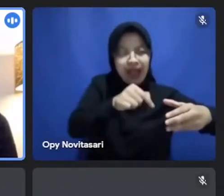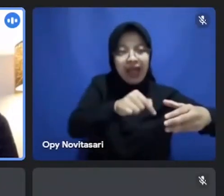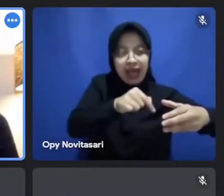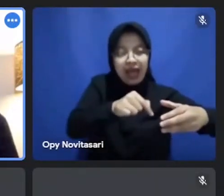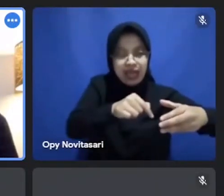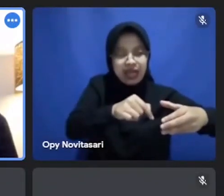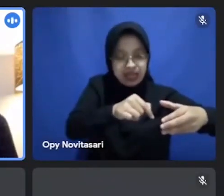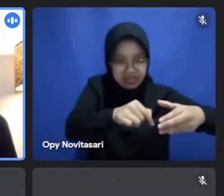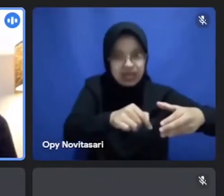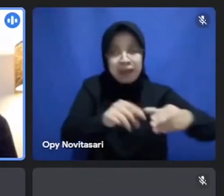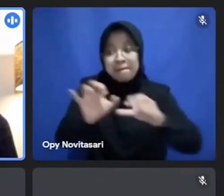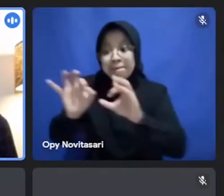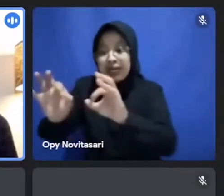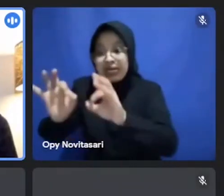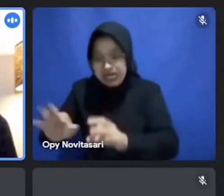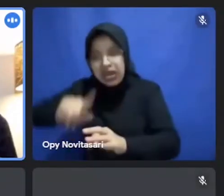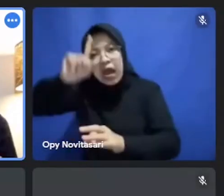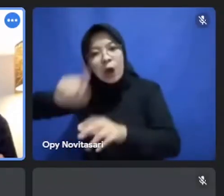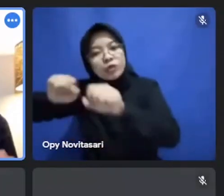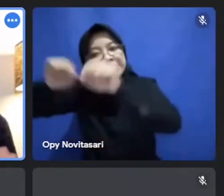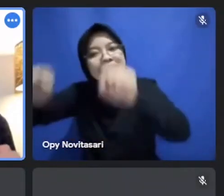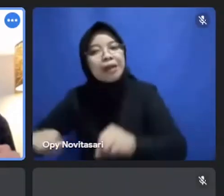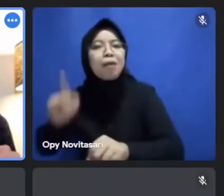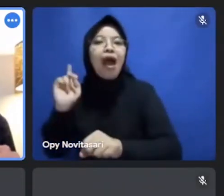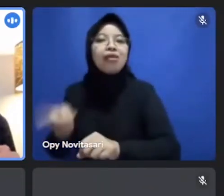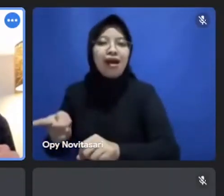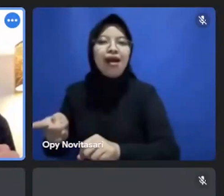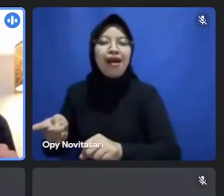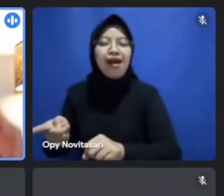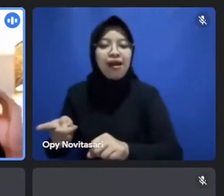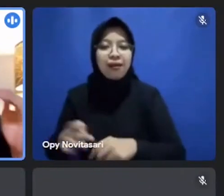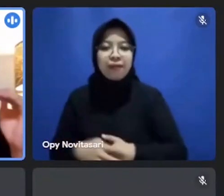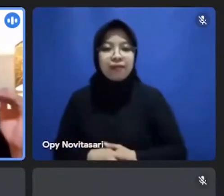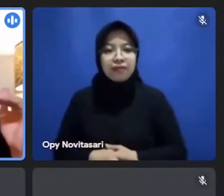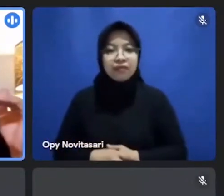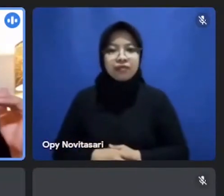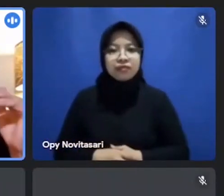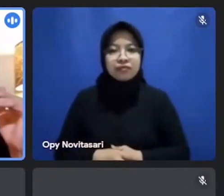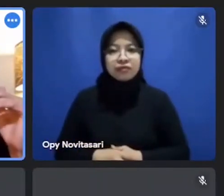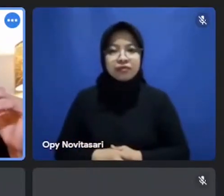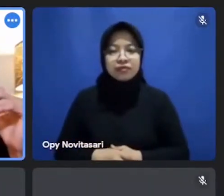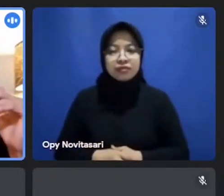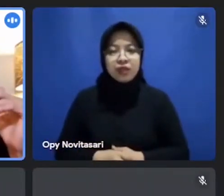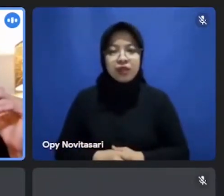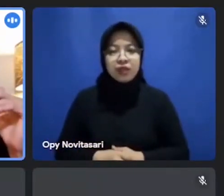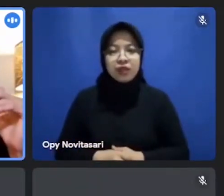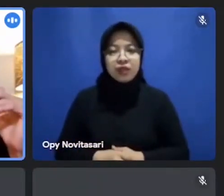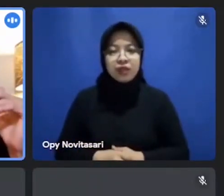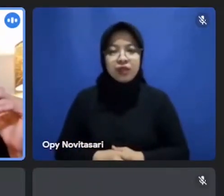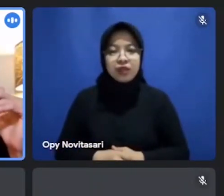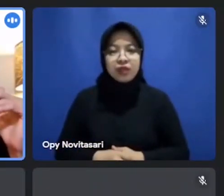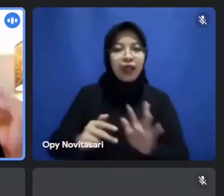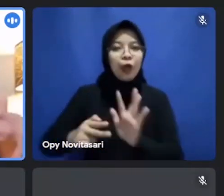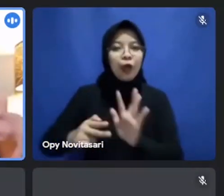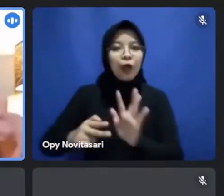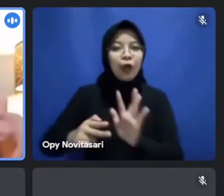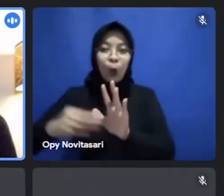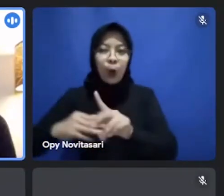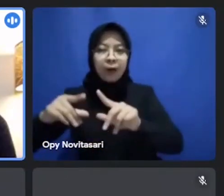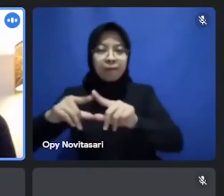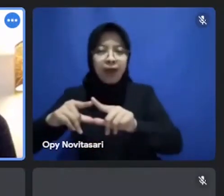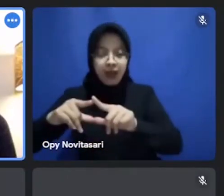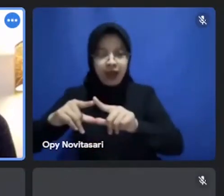sistemik jadi ketika ada normanorma normal yang yang yang